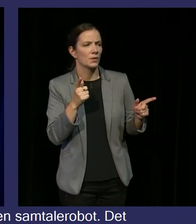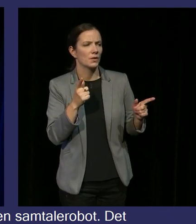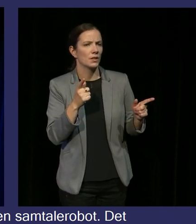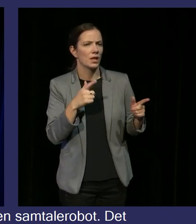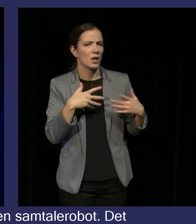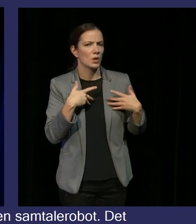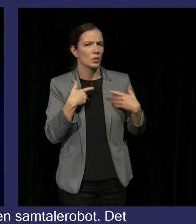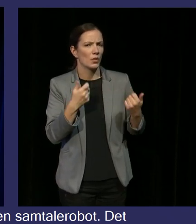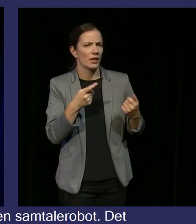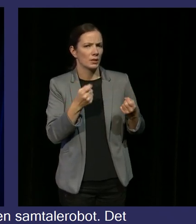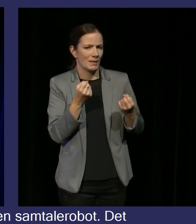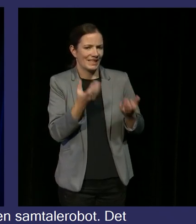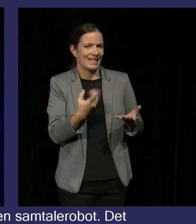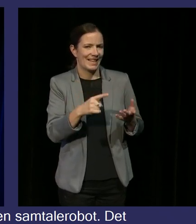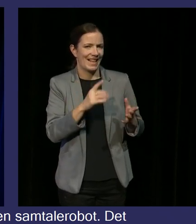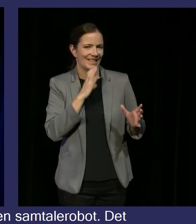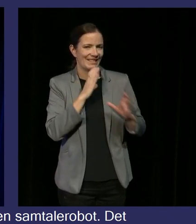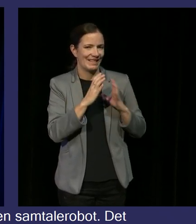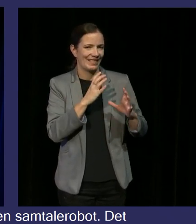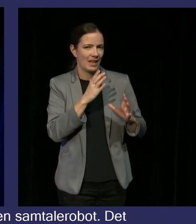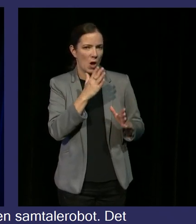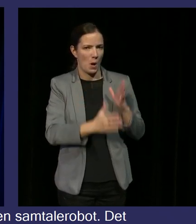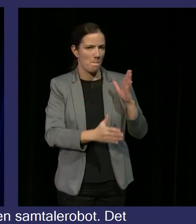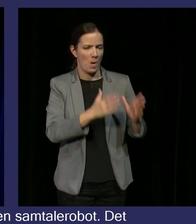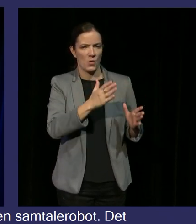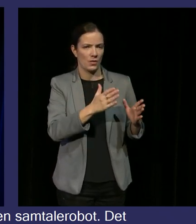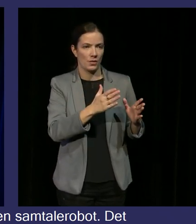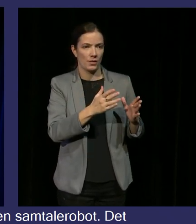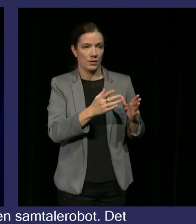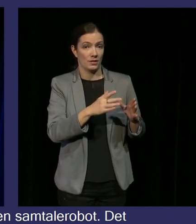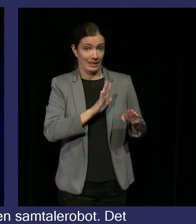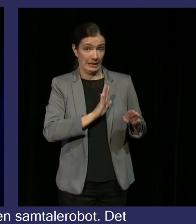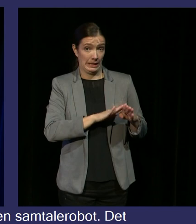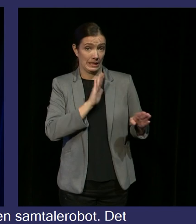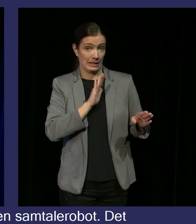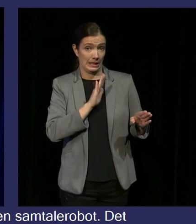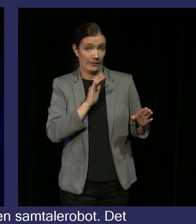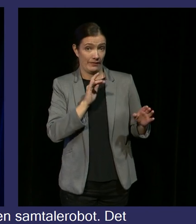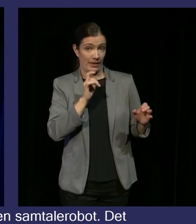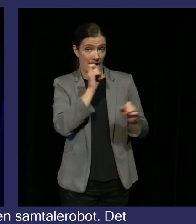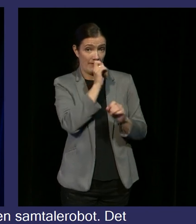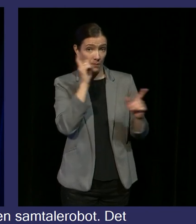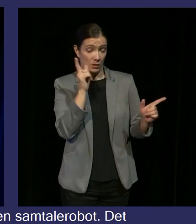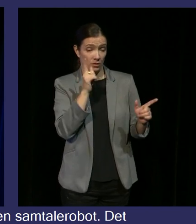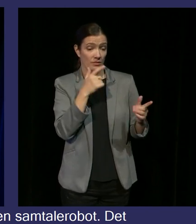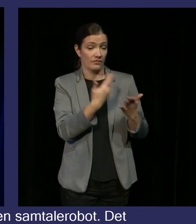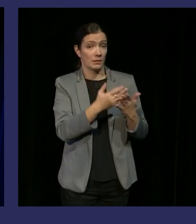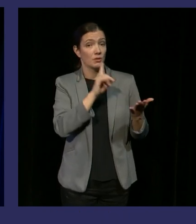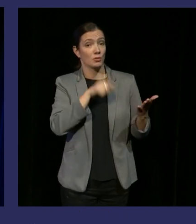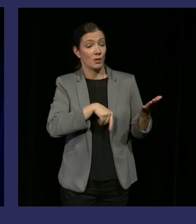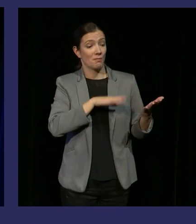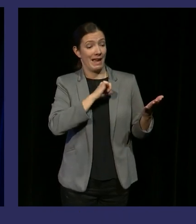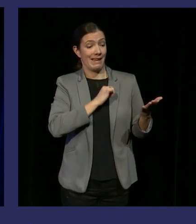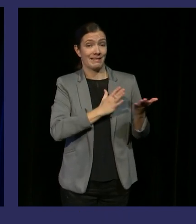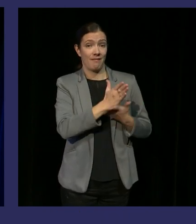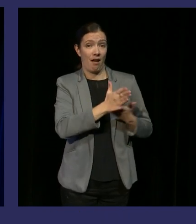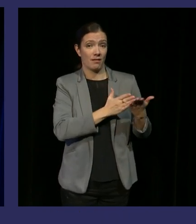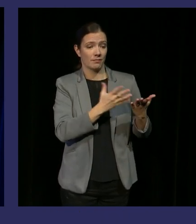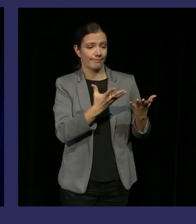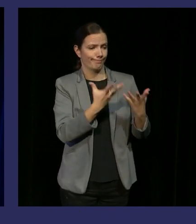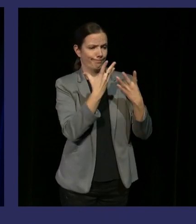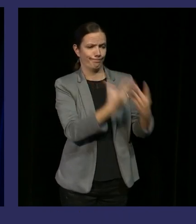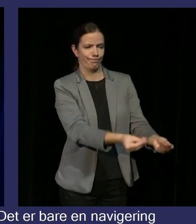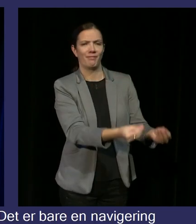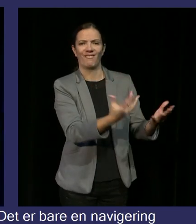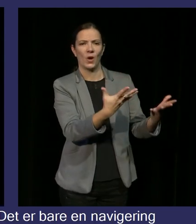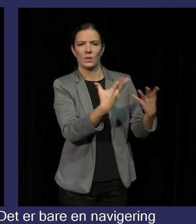Sunde, som man gir til en chatrobot, hvor, altså det kan jo være sensitive opplysninger, man spør om sin sak. Hvor handler den